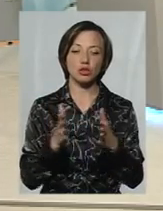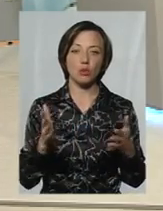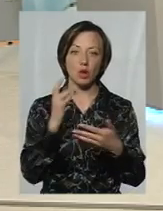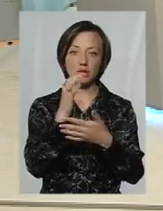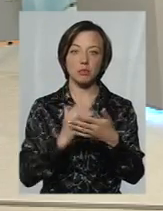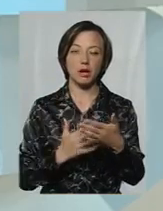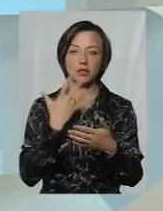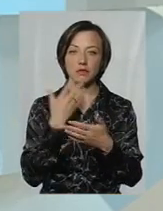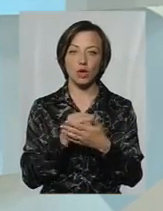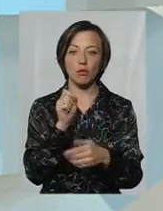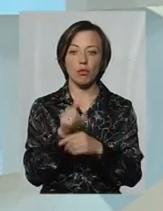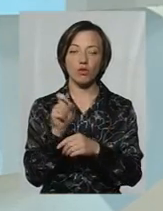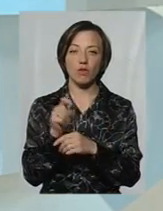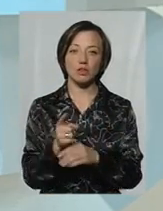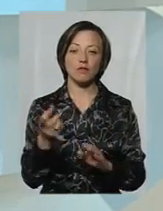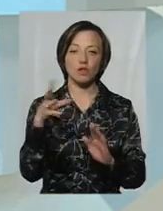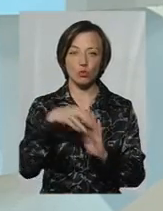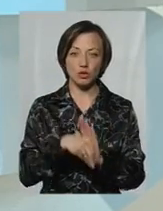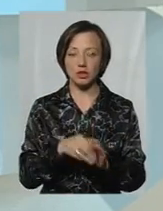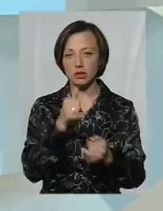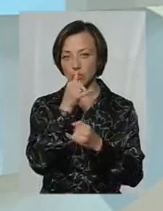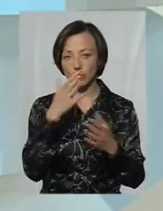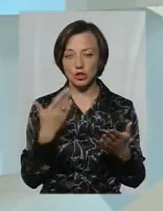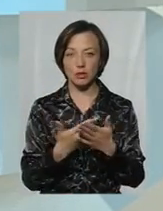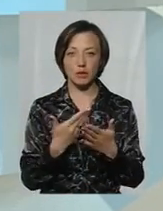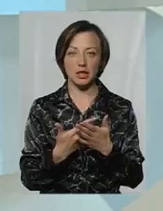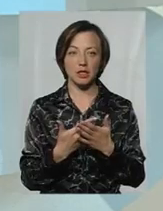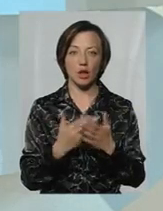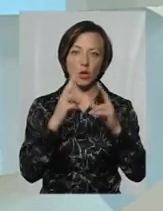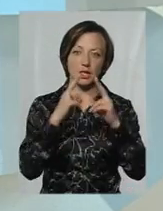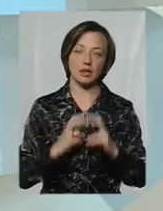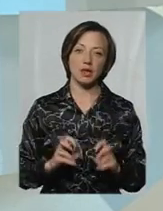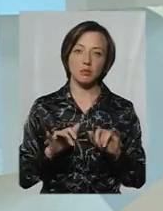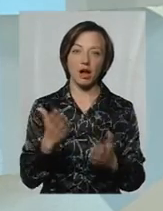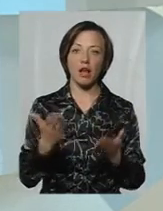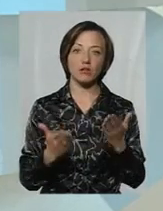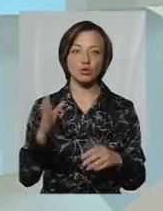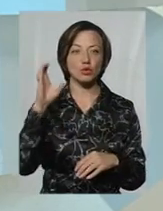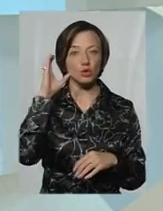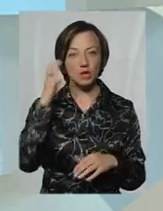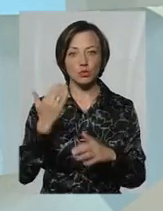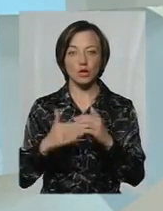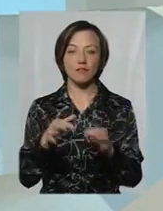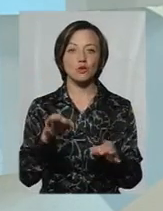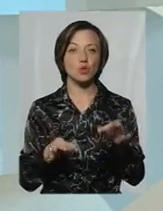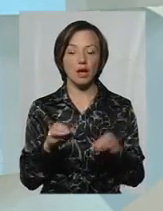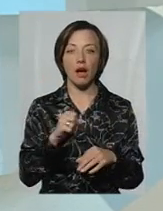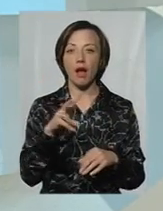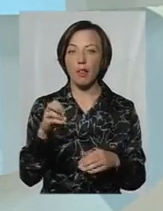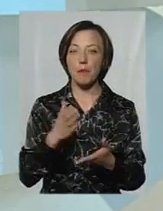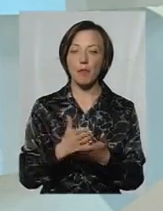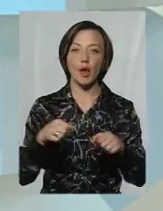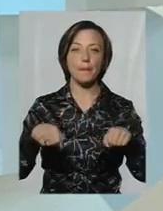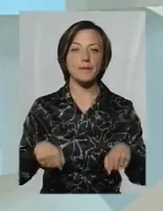спектр своїх повноважень, в тому числі так, він не може розглядати справу, якщо вона слухається вже в суді, але він має